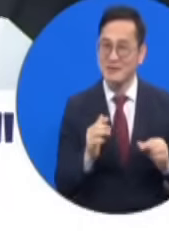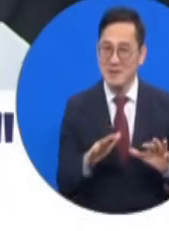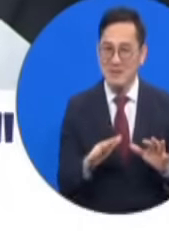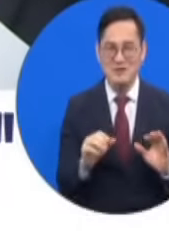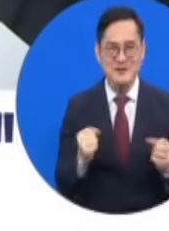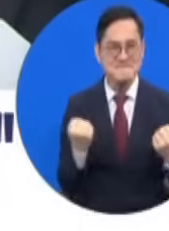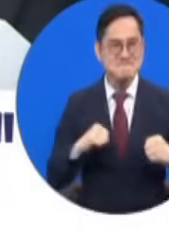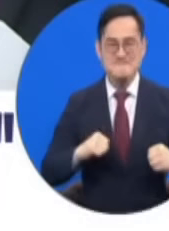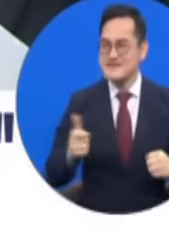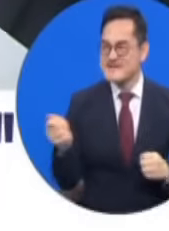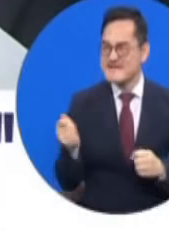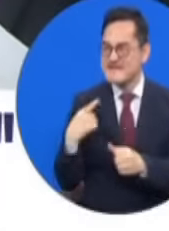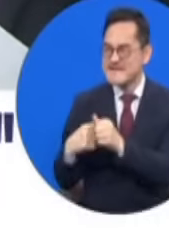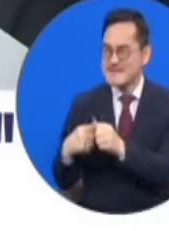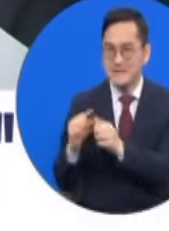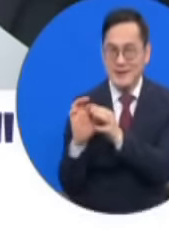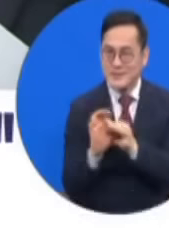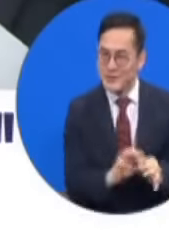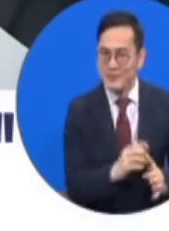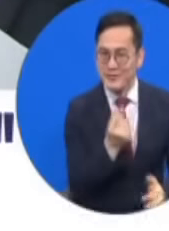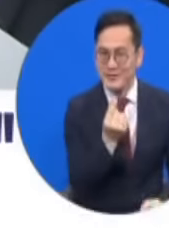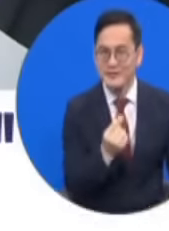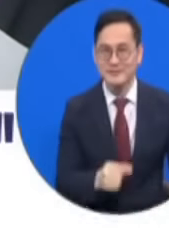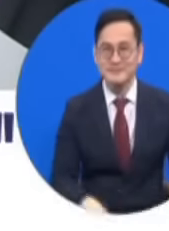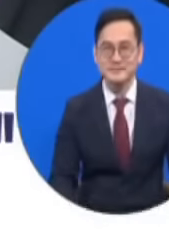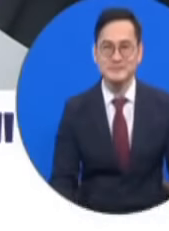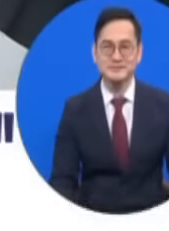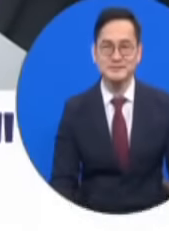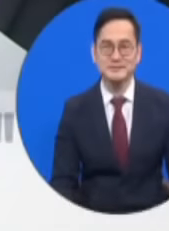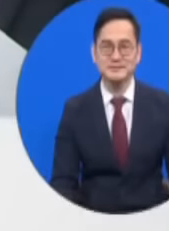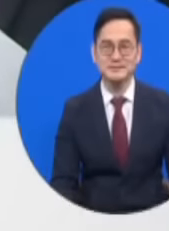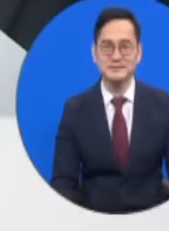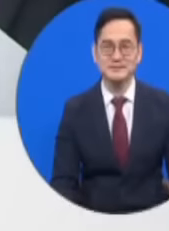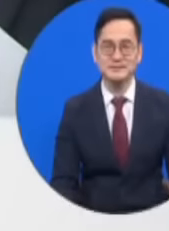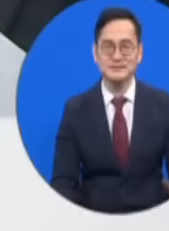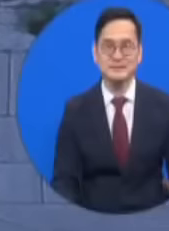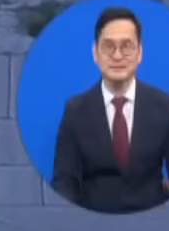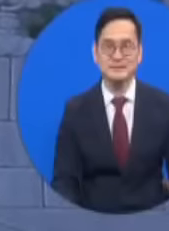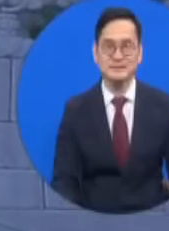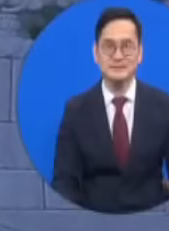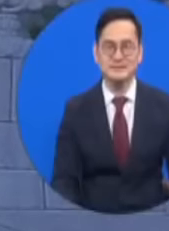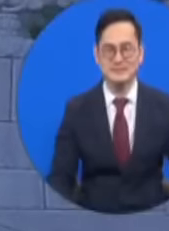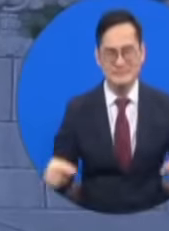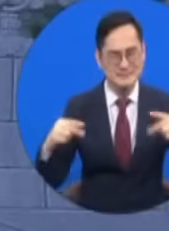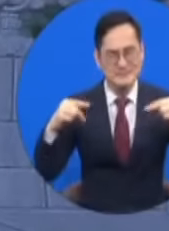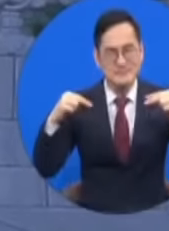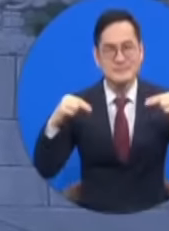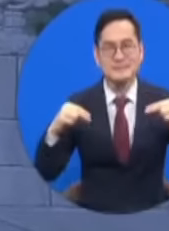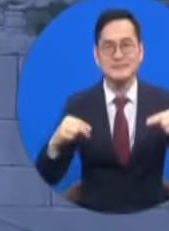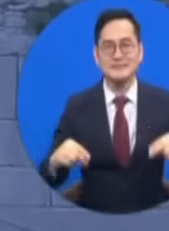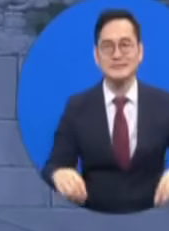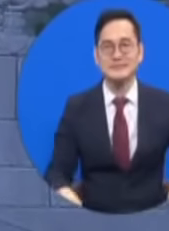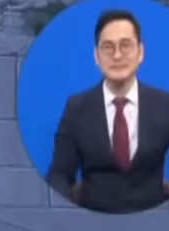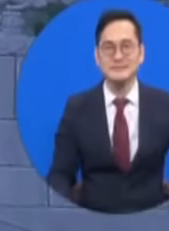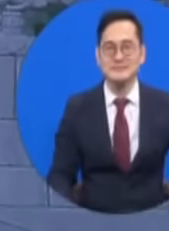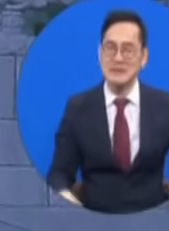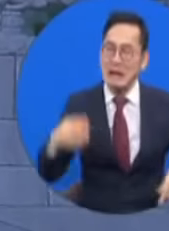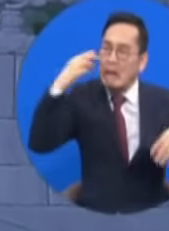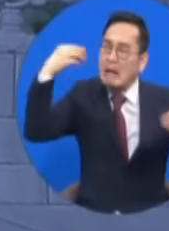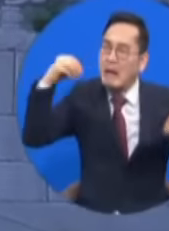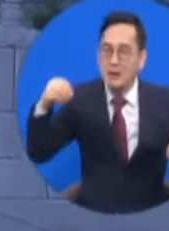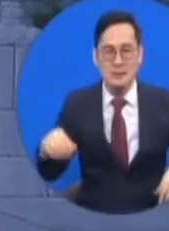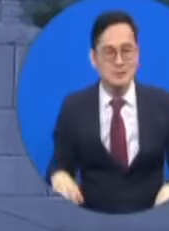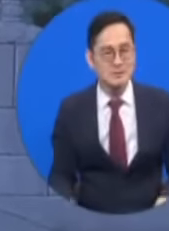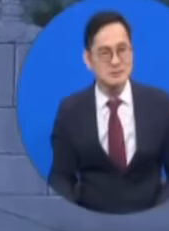아닌가 뭐 이런 전략 차원이 아니라 뭐 그런 생각도 듭니다. 예, 척척척 저열 졸렬 결국은 같은 내용 지점에서